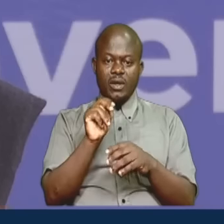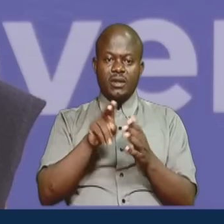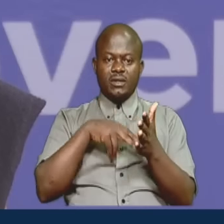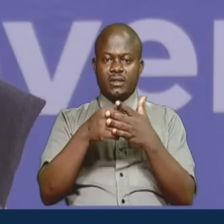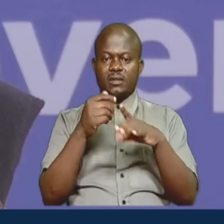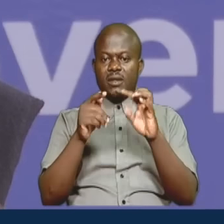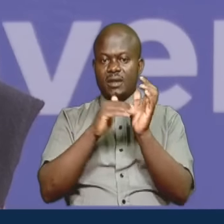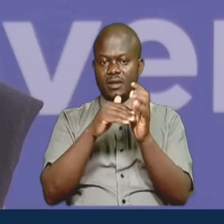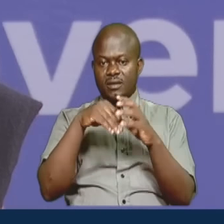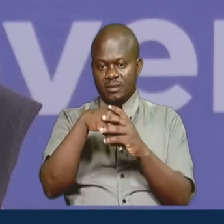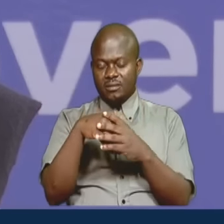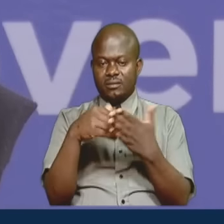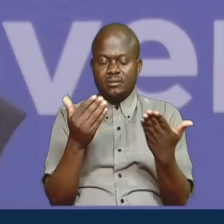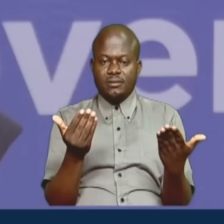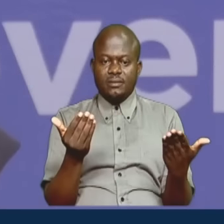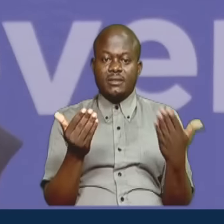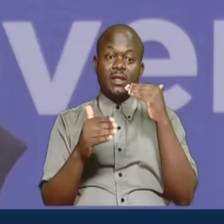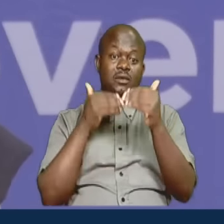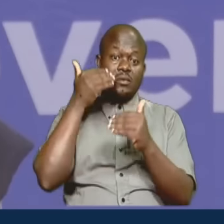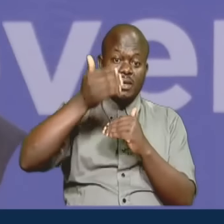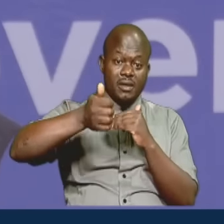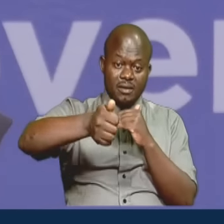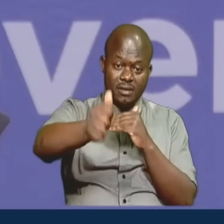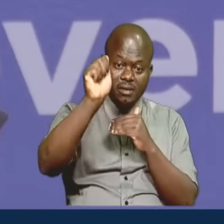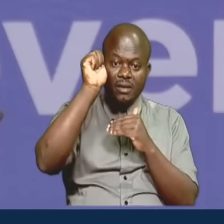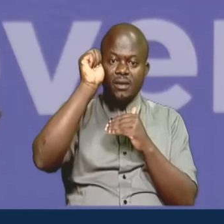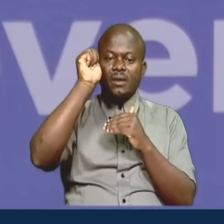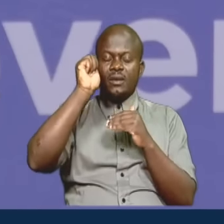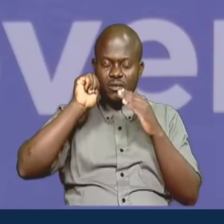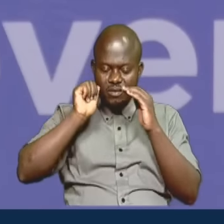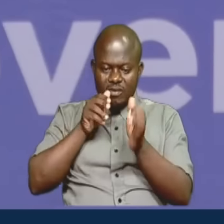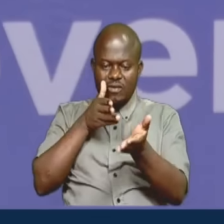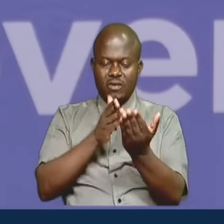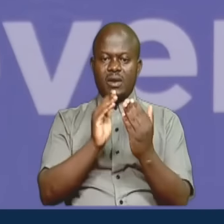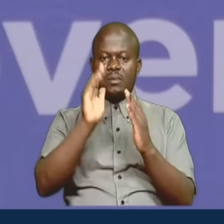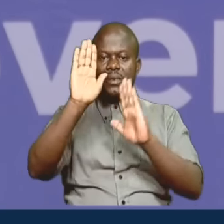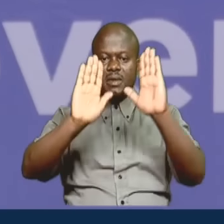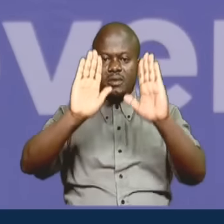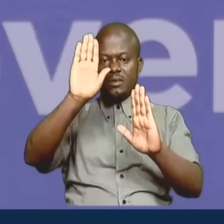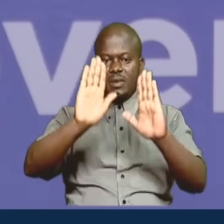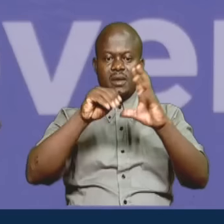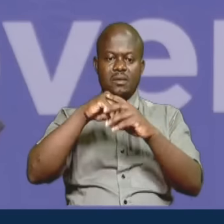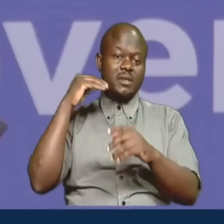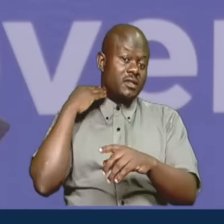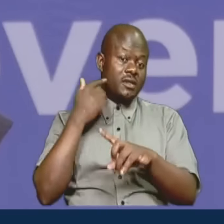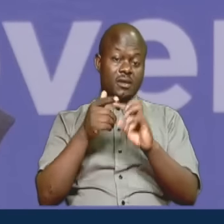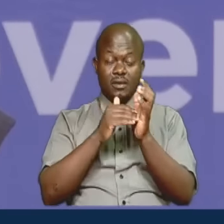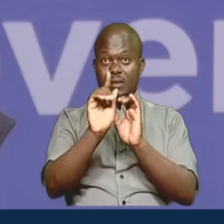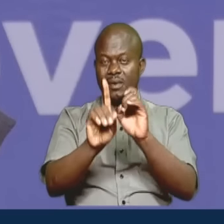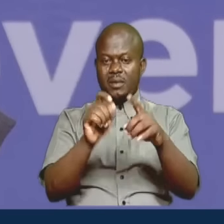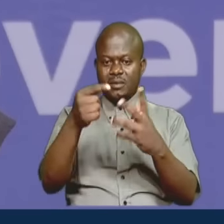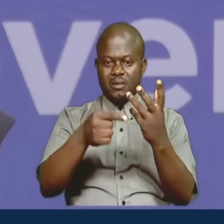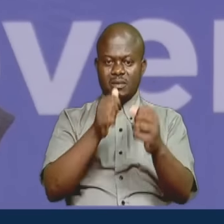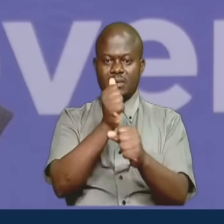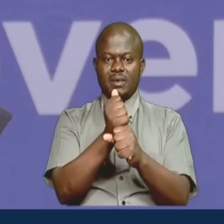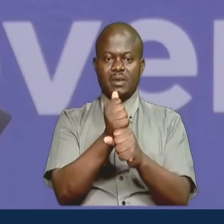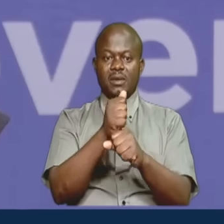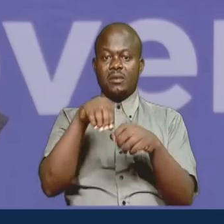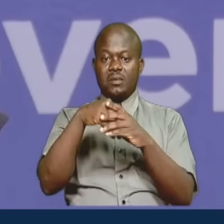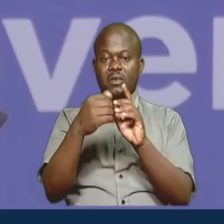muri Srebrenica. Nyuma y'ibyo rero icyo dushyira imbere ni ugukurikirana abagize uruhare muri Jenoside bakaryozwa ibyo bakoze. Mu